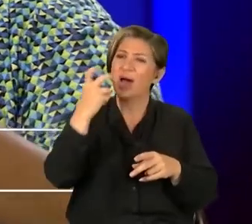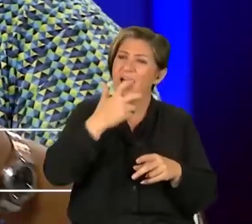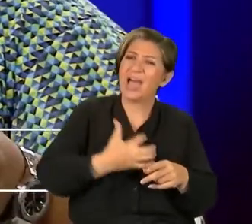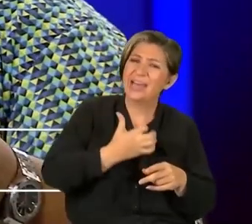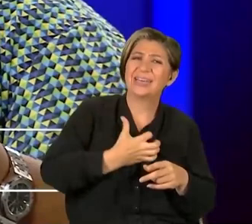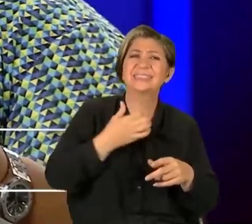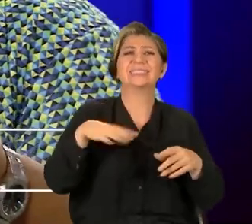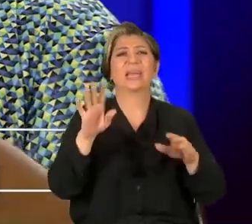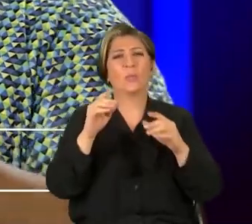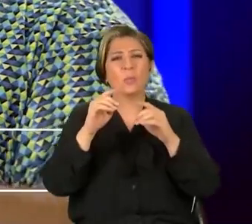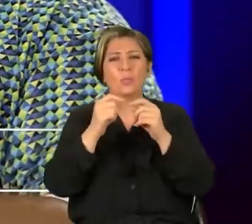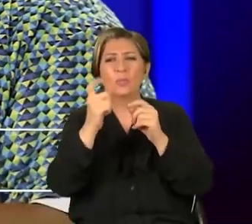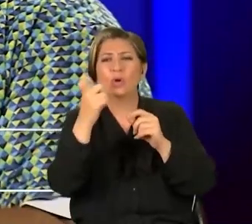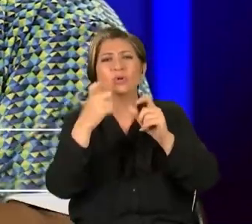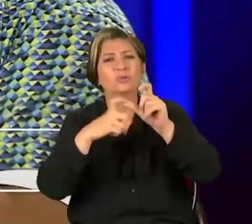işte